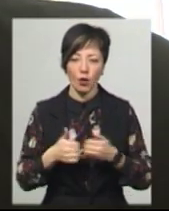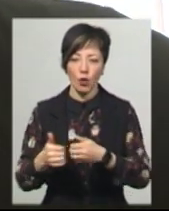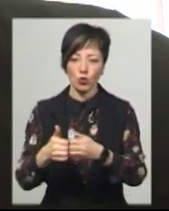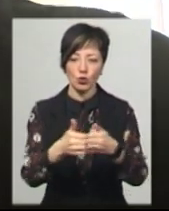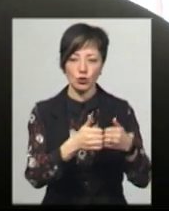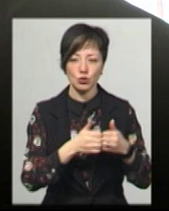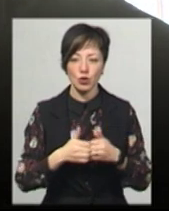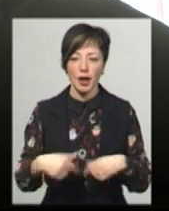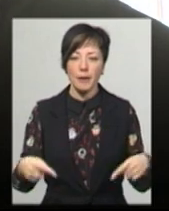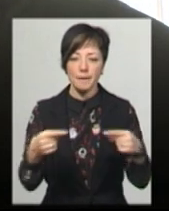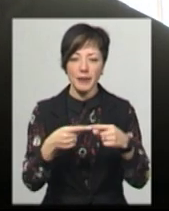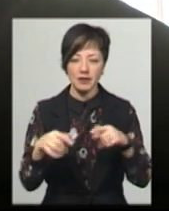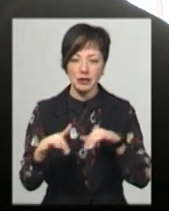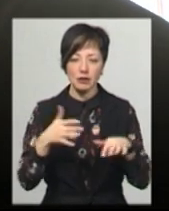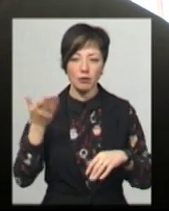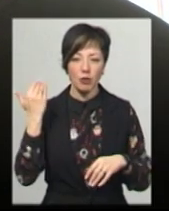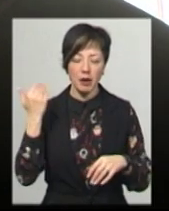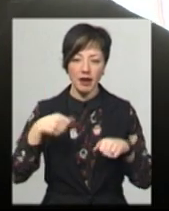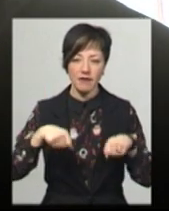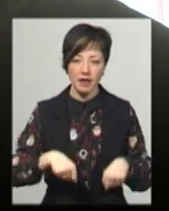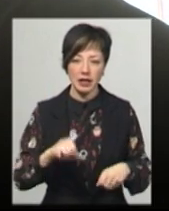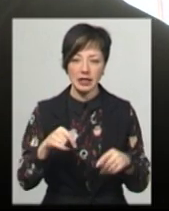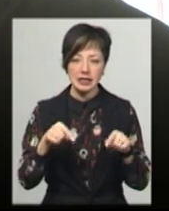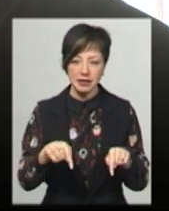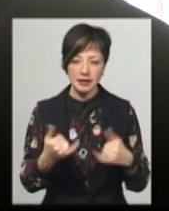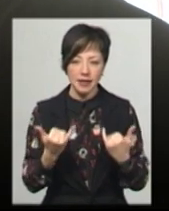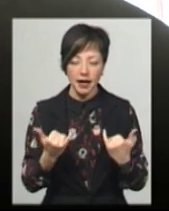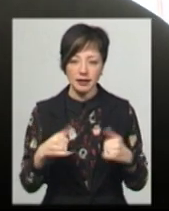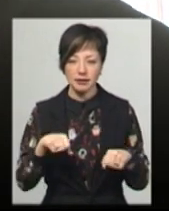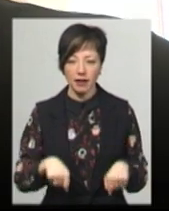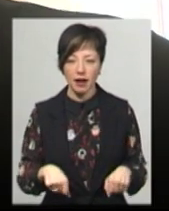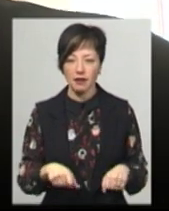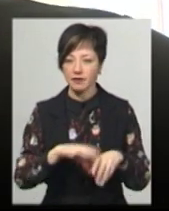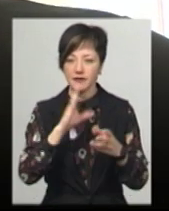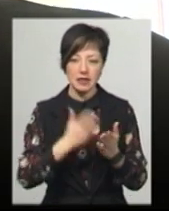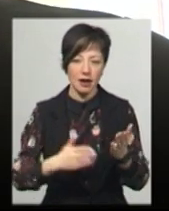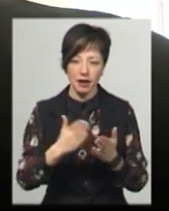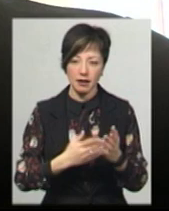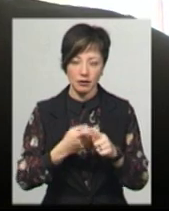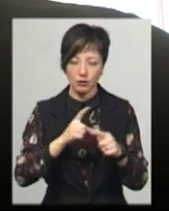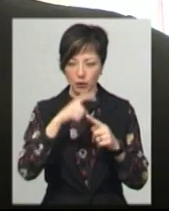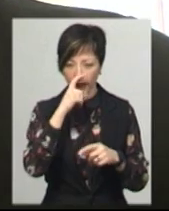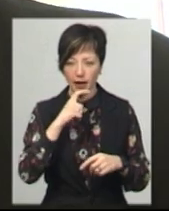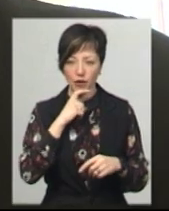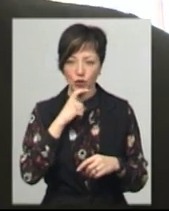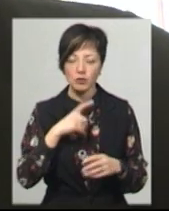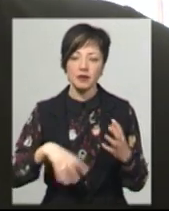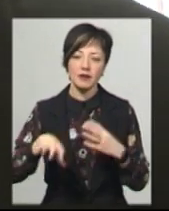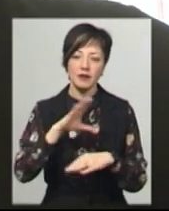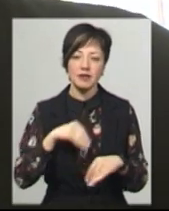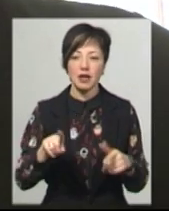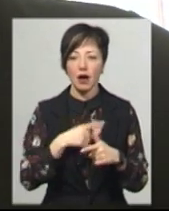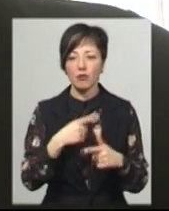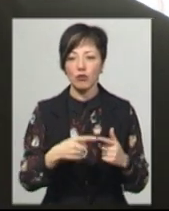оточують певні дії попередньої влади і цієї влади, що зараз, яка взагалі на цьому не розуміється. Всі там